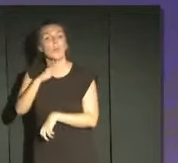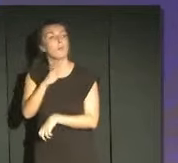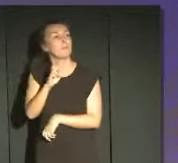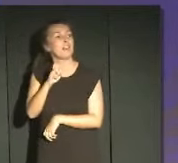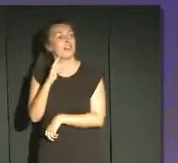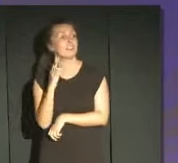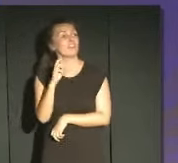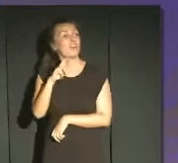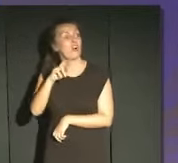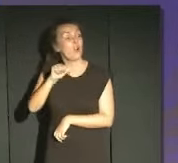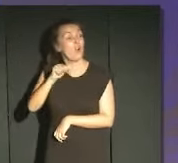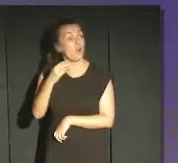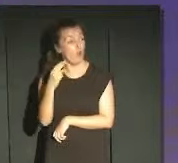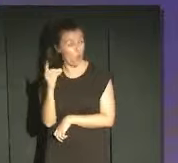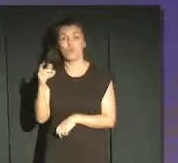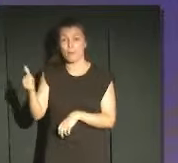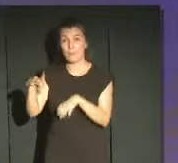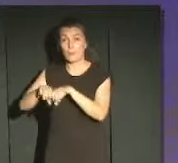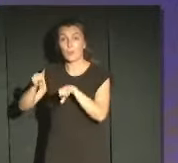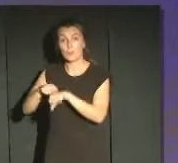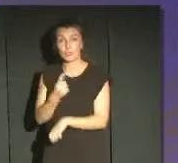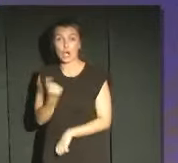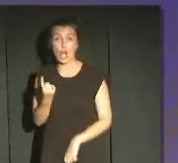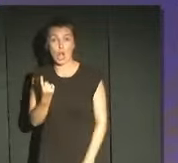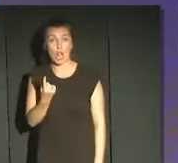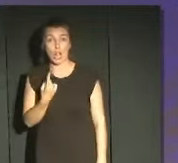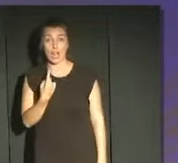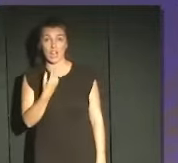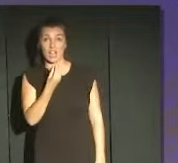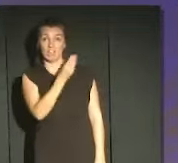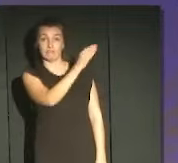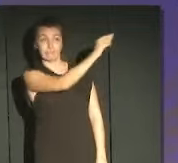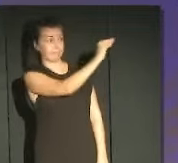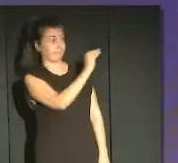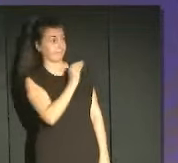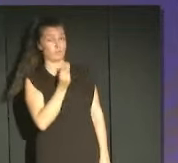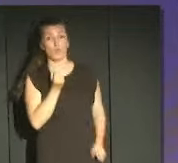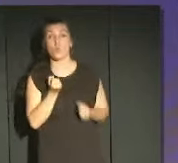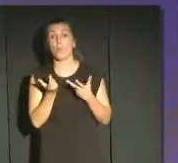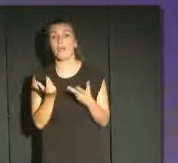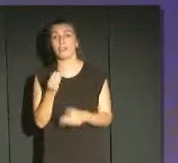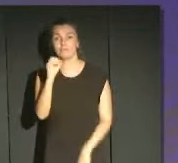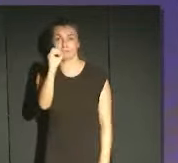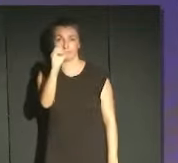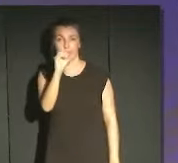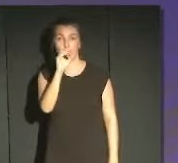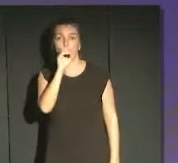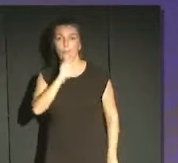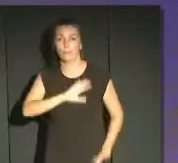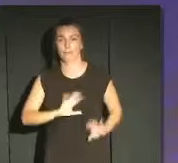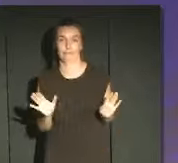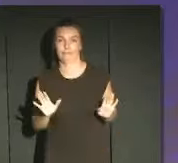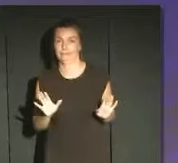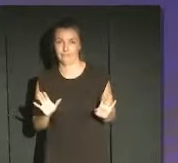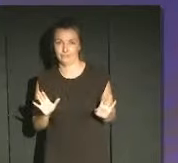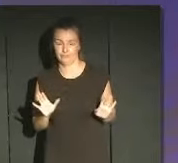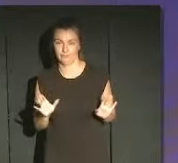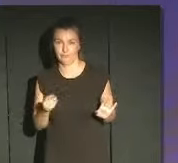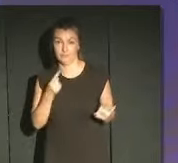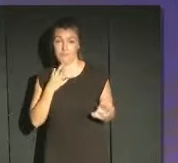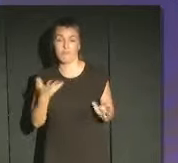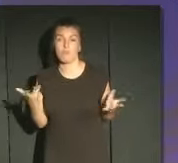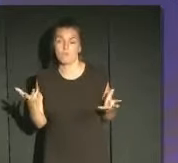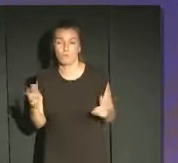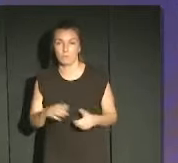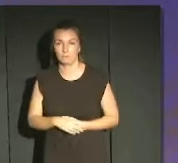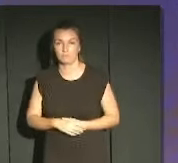a 3 hectares et qui touche zéro peinut de l'Union européenne le résultat c'est que seulement 20